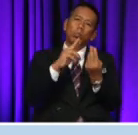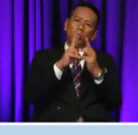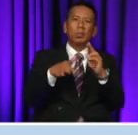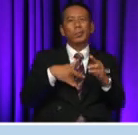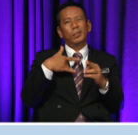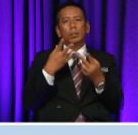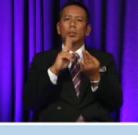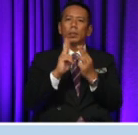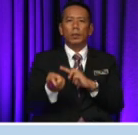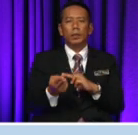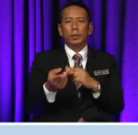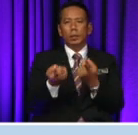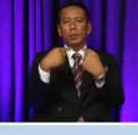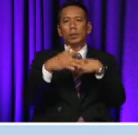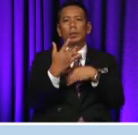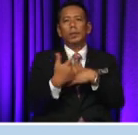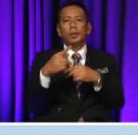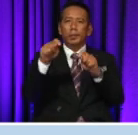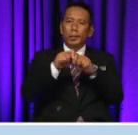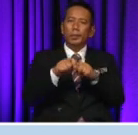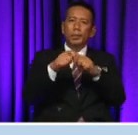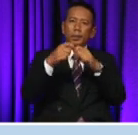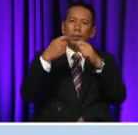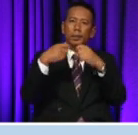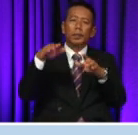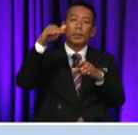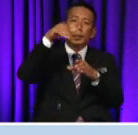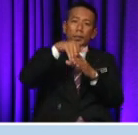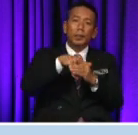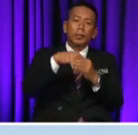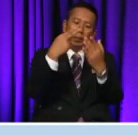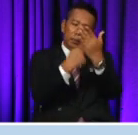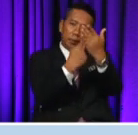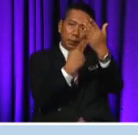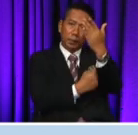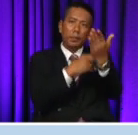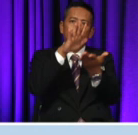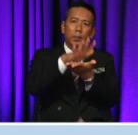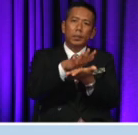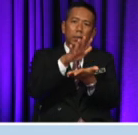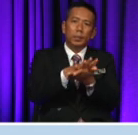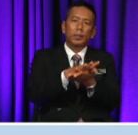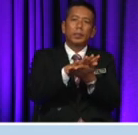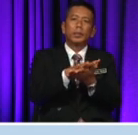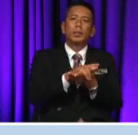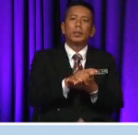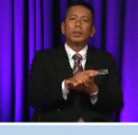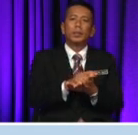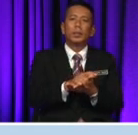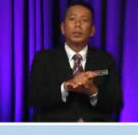datang awal baik seperti yang terkandung dalam peraturan sekolah ke tuntasnya